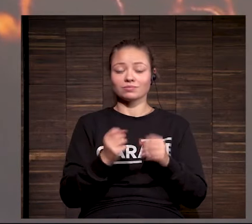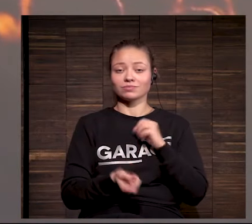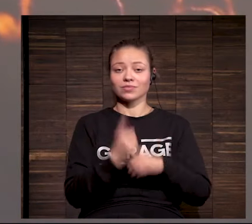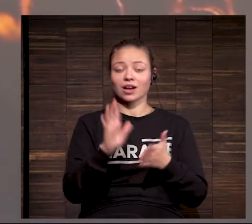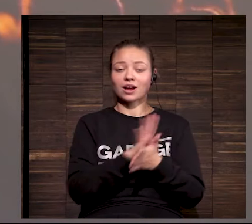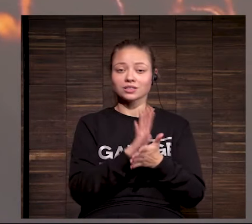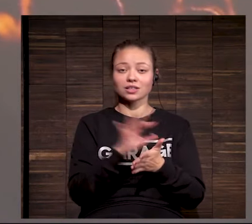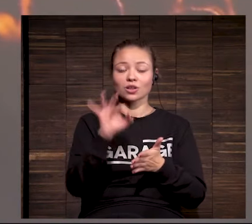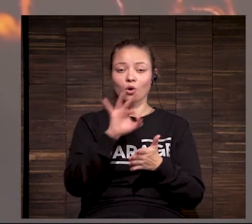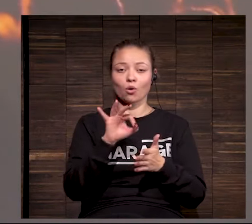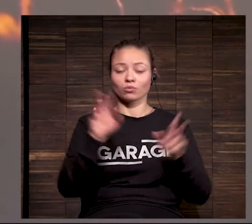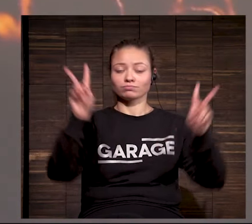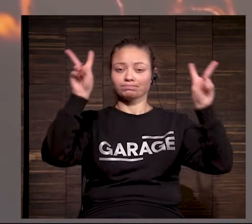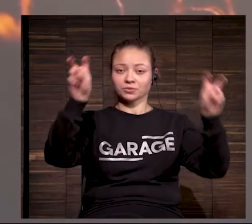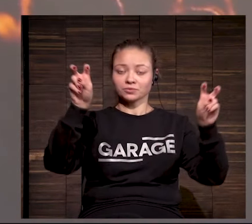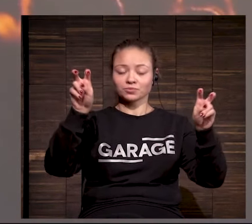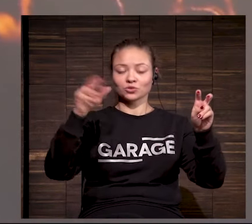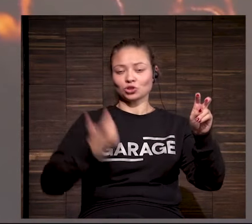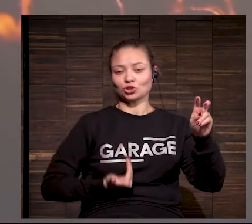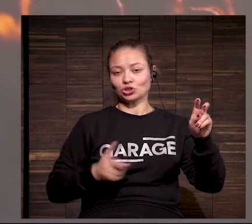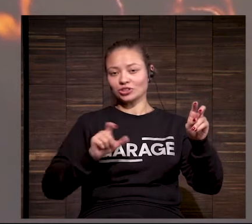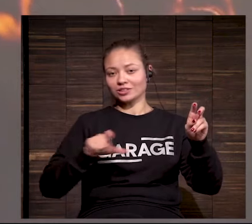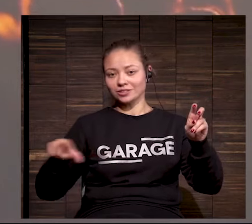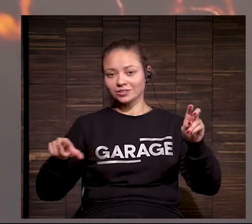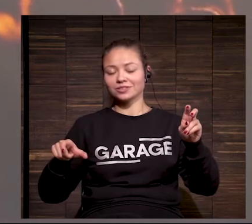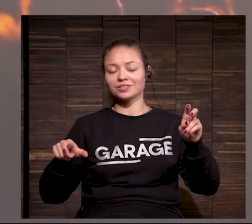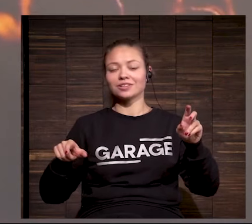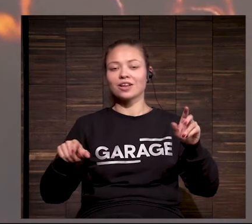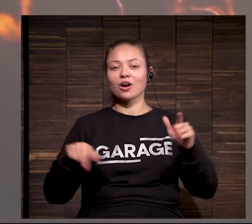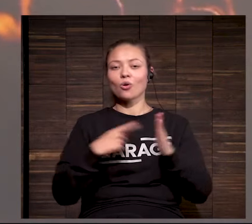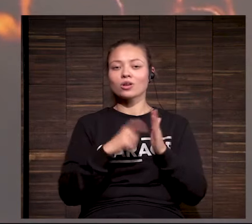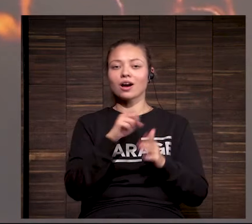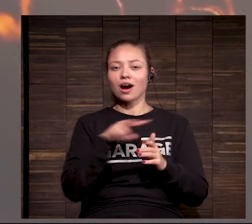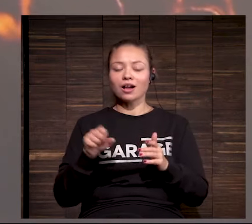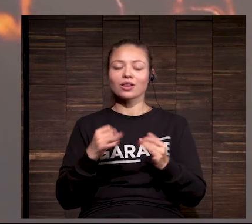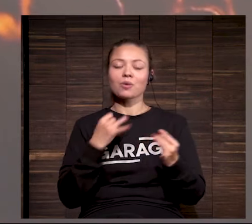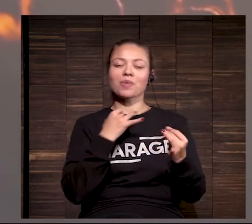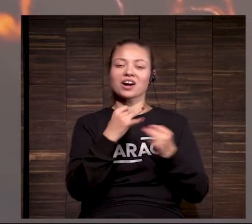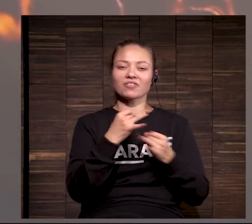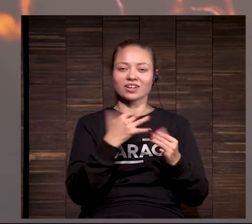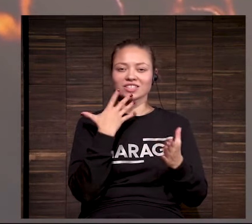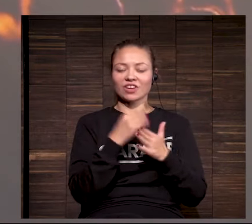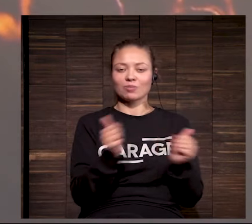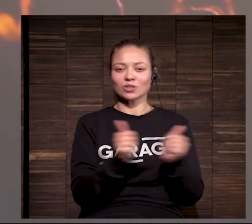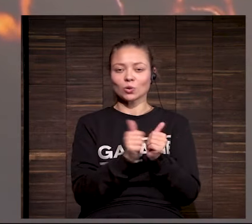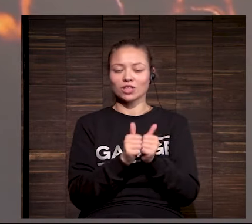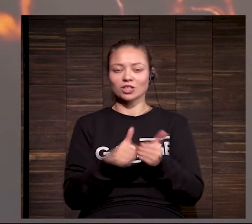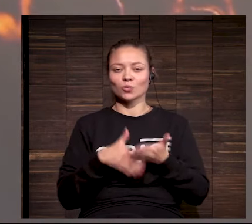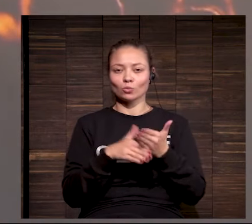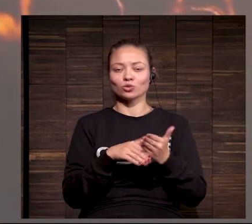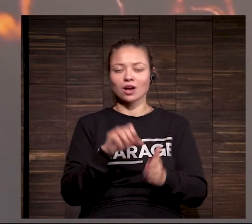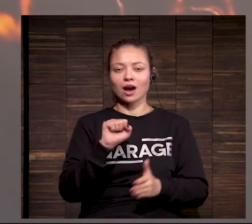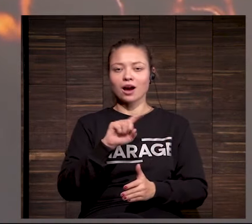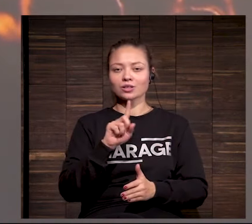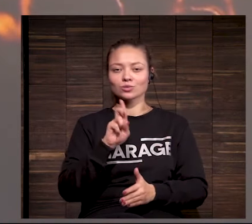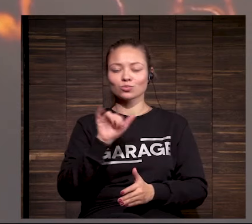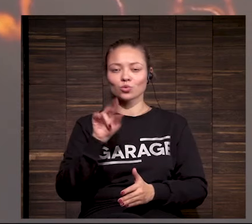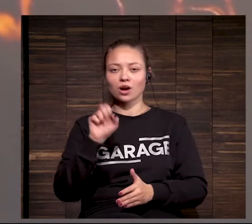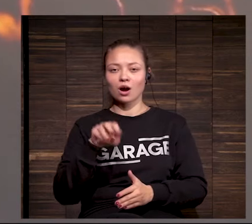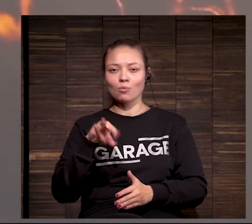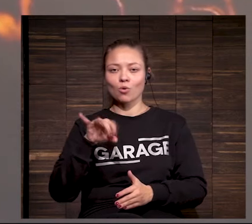жителях олаф 1 1 1 пообщались со своими соседями с помощью азбуки морсов следующий проект и